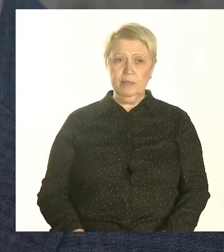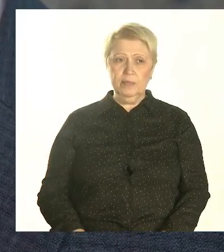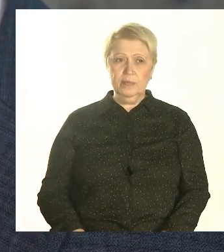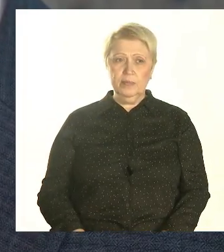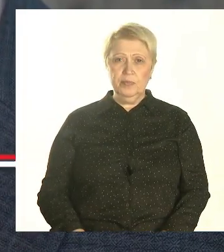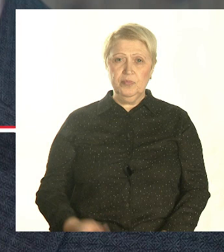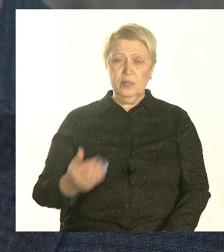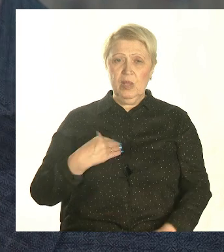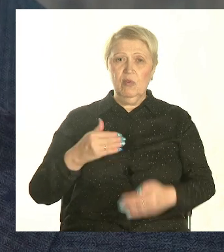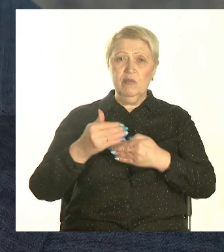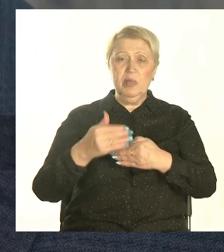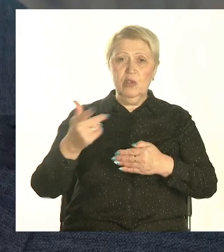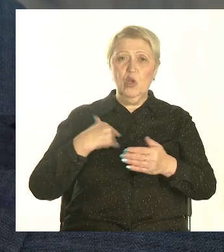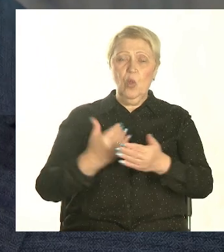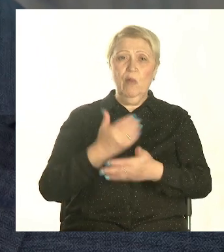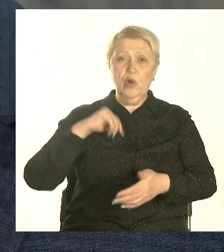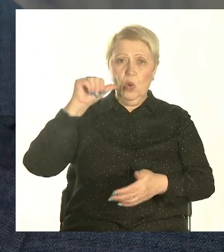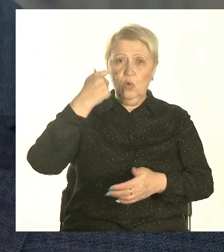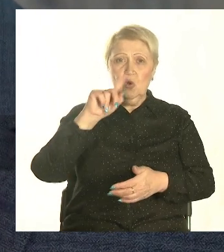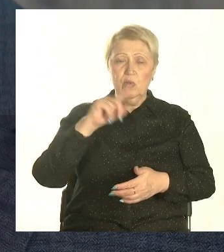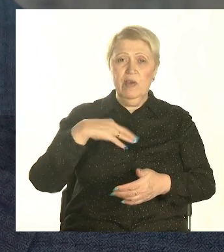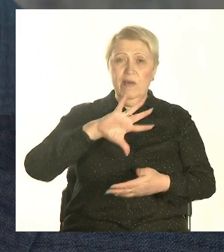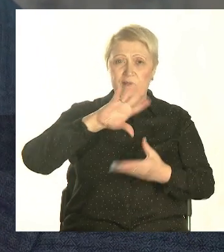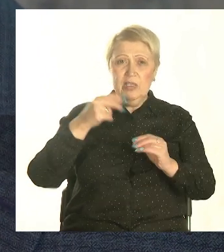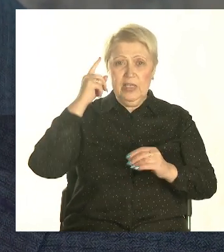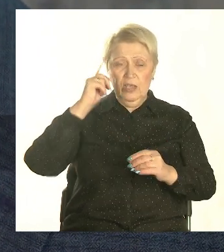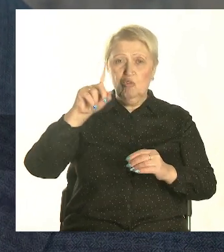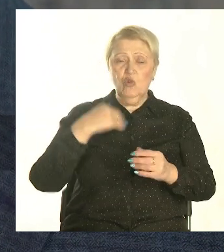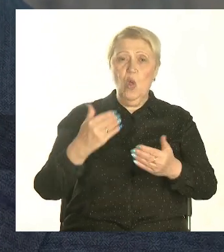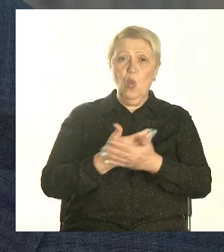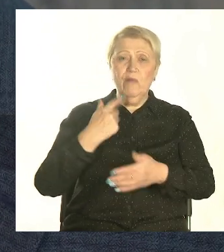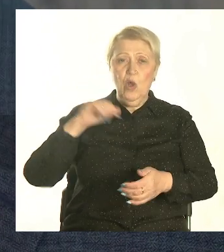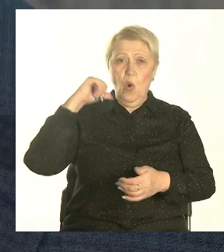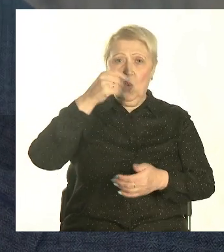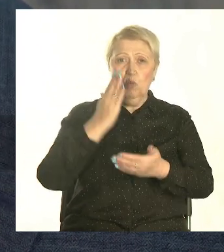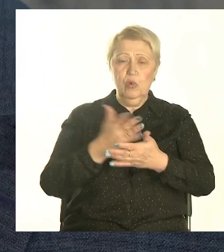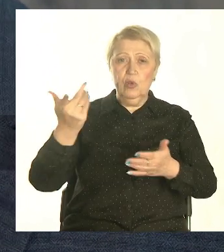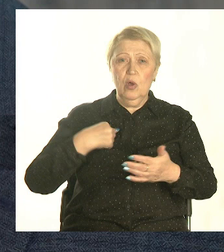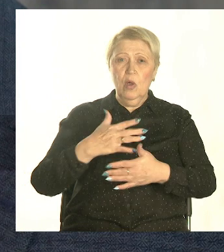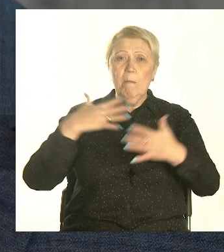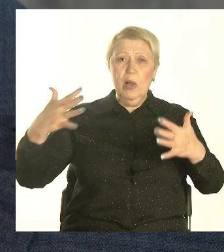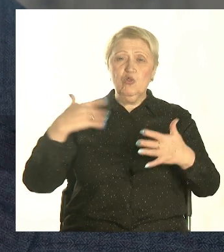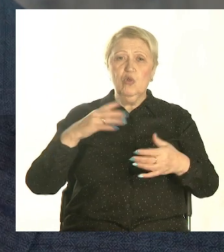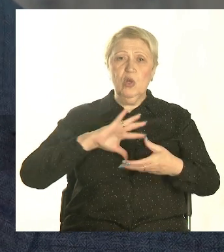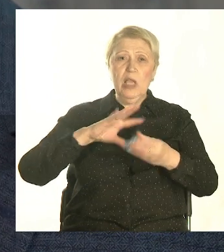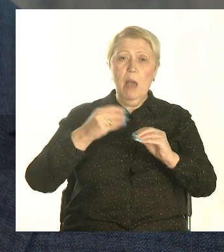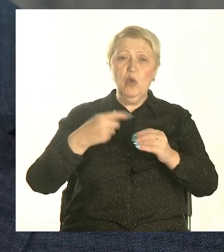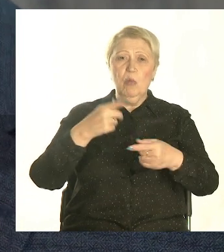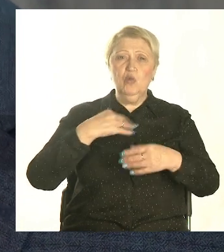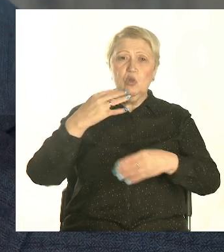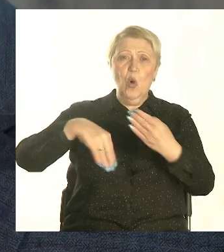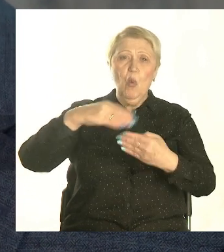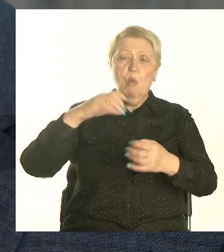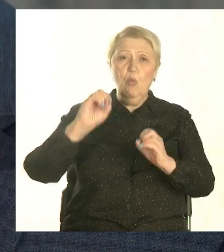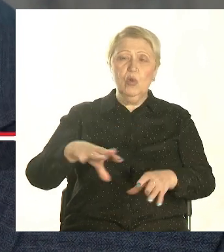Впереди Новый год. Все знают, что на Новый год большой объем мусора. Как бы, хватит ли мощностей у регионального оператора?